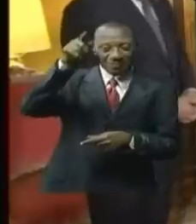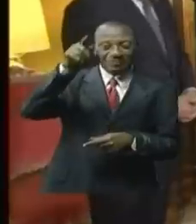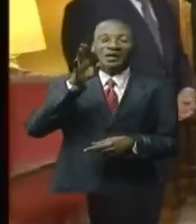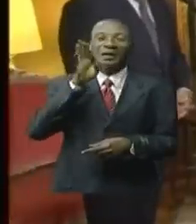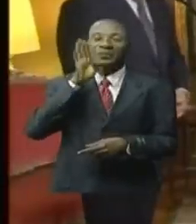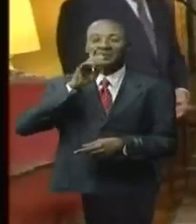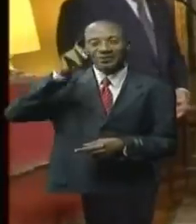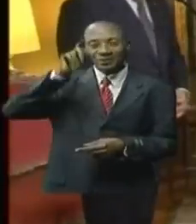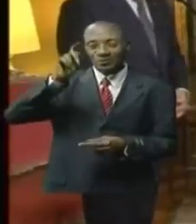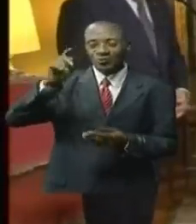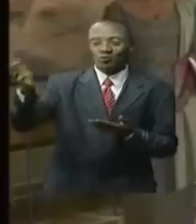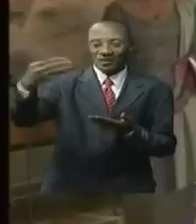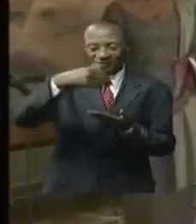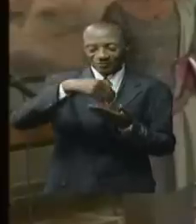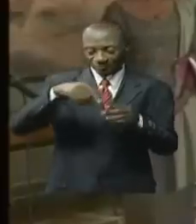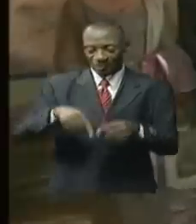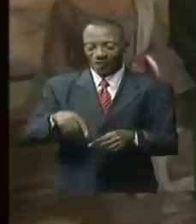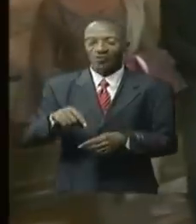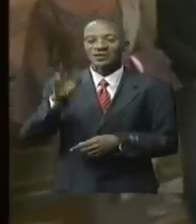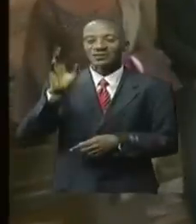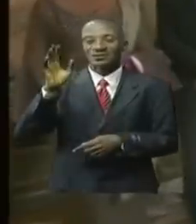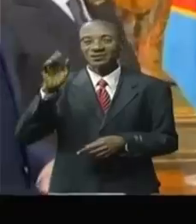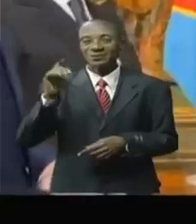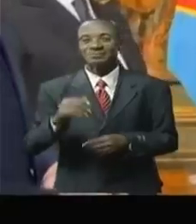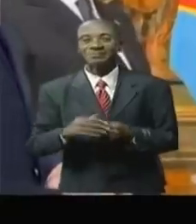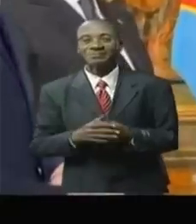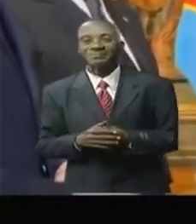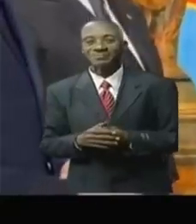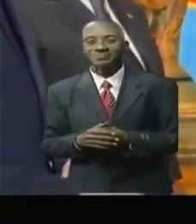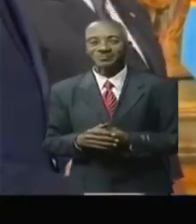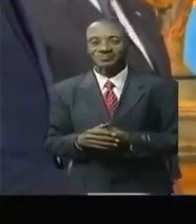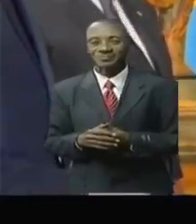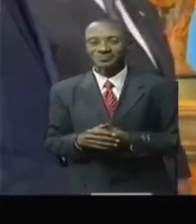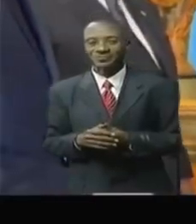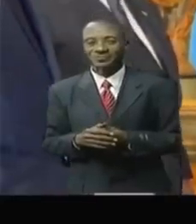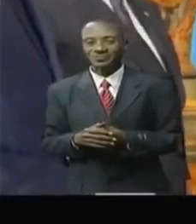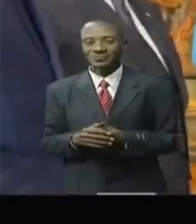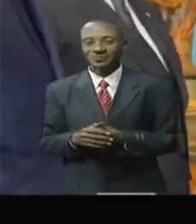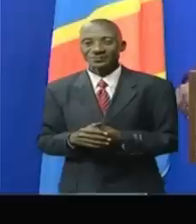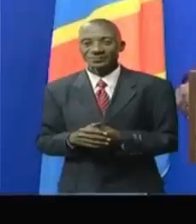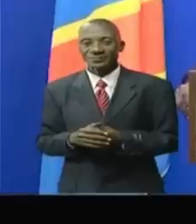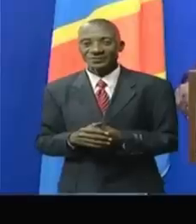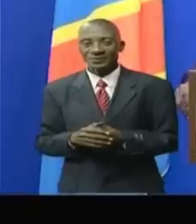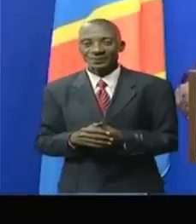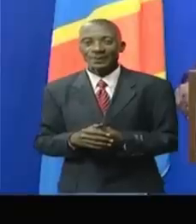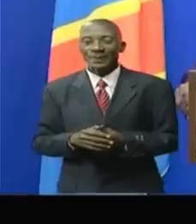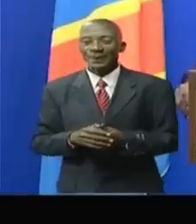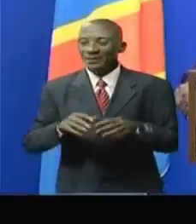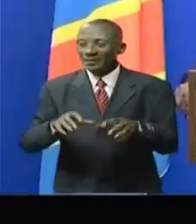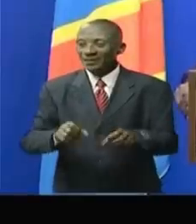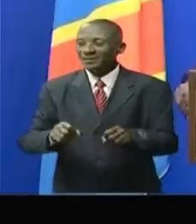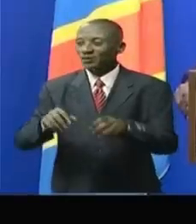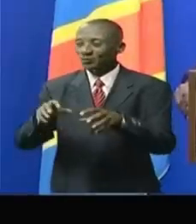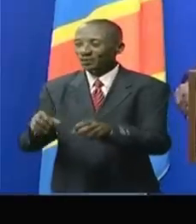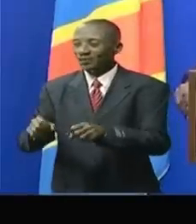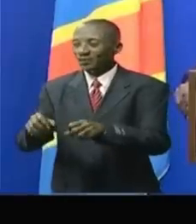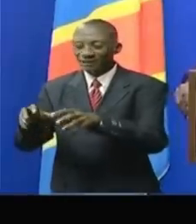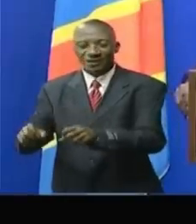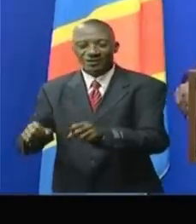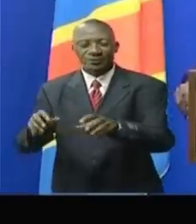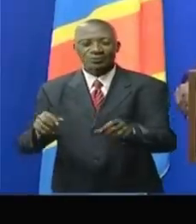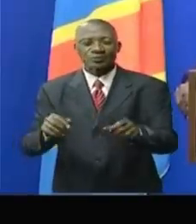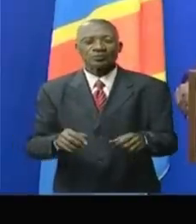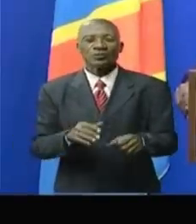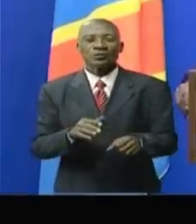destination de Kinshasa. Des arrestations sont annoncées pour rétablir de l'ordre en